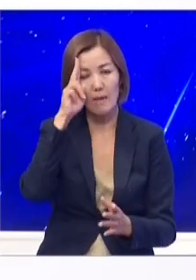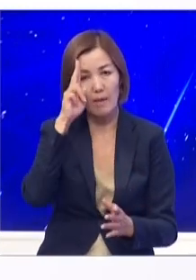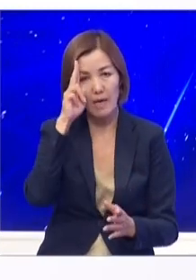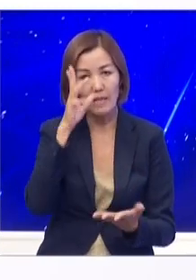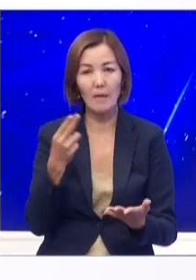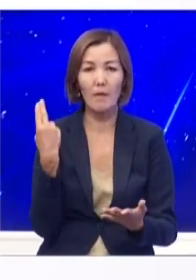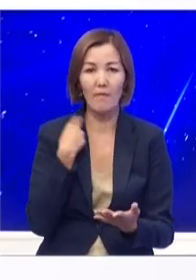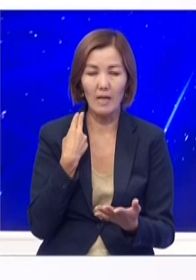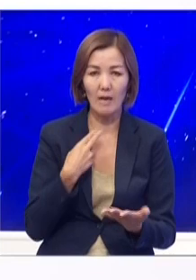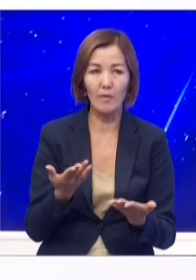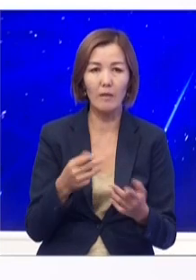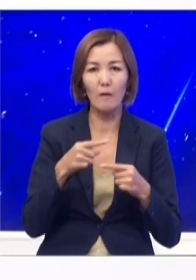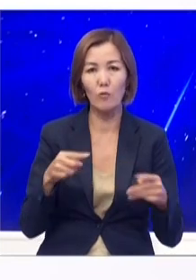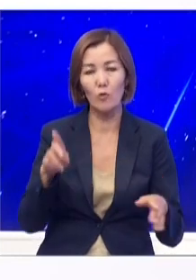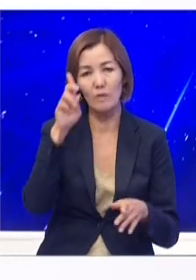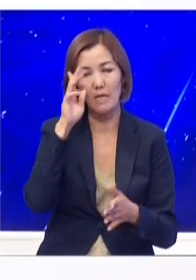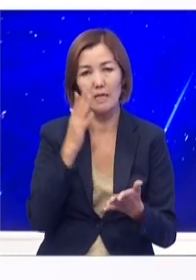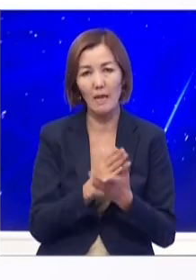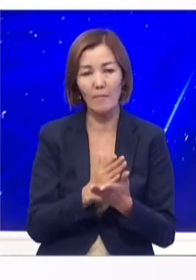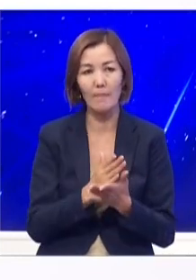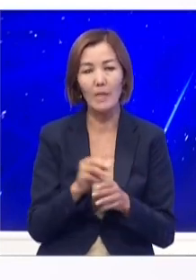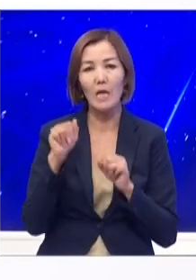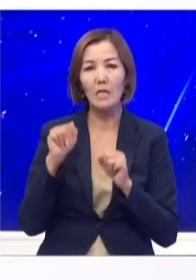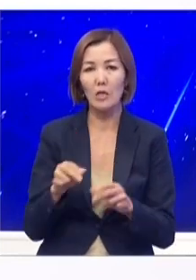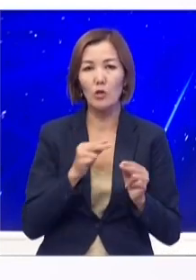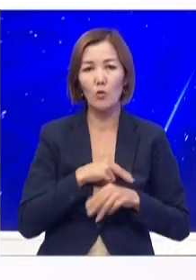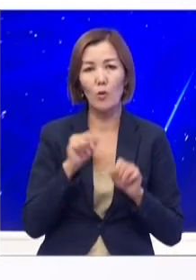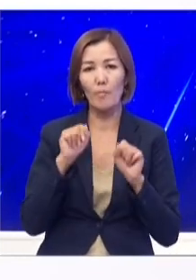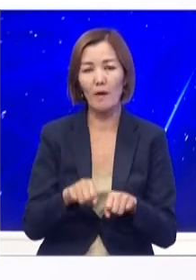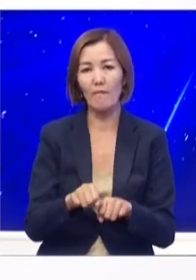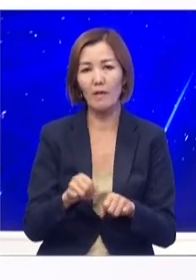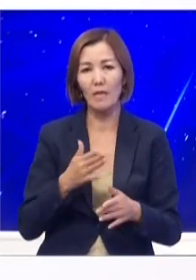Эмиратами, Великобританией и другими странами, защищающими трудовые права граждан нашей страны.